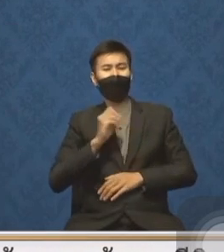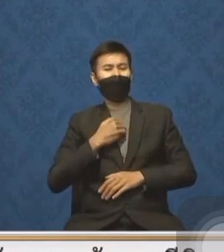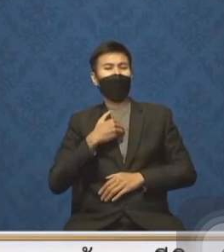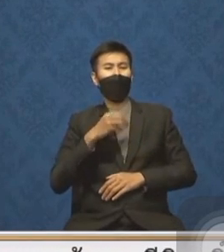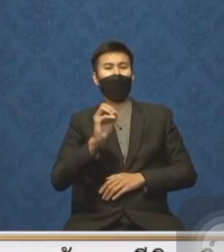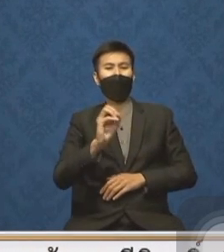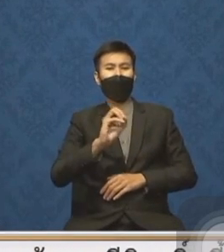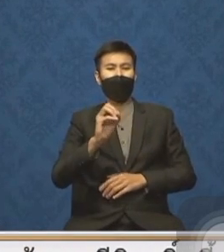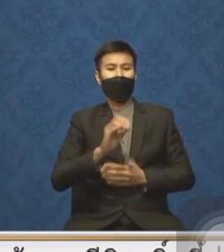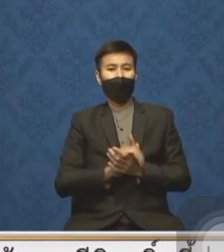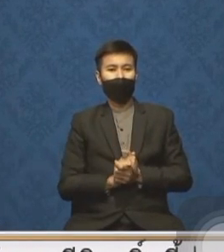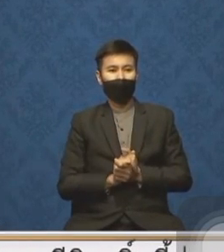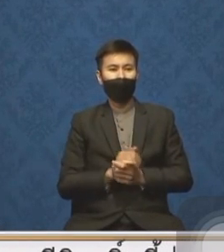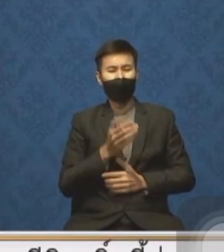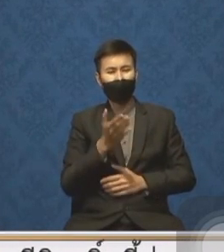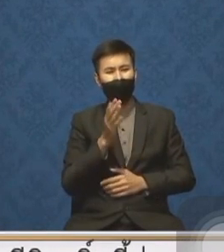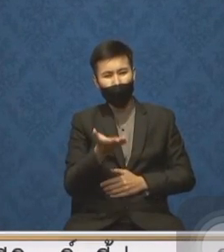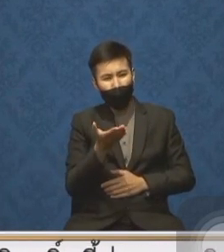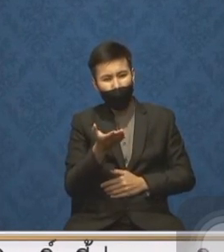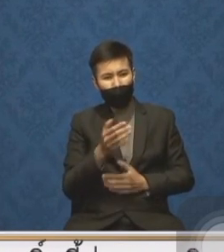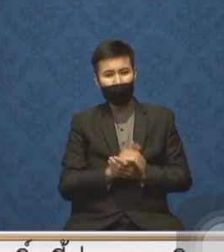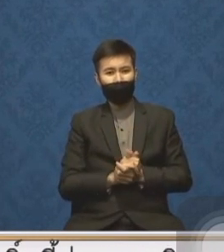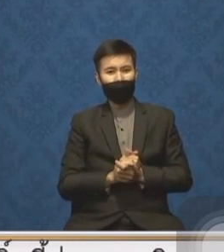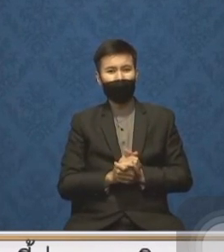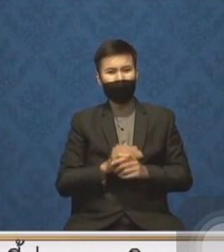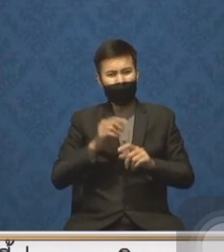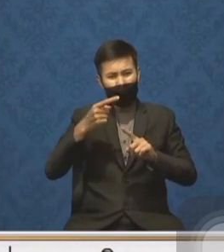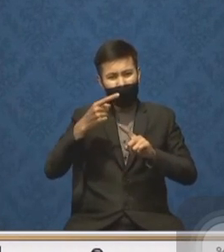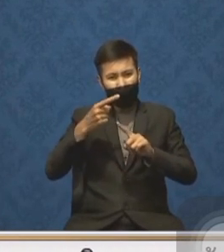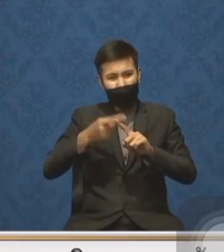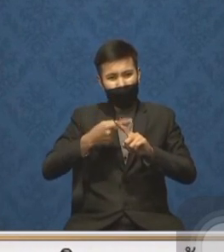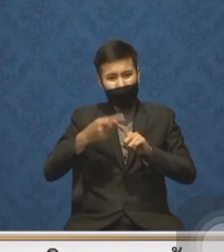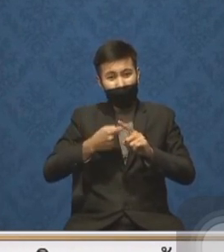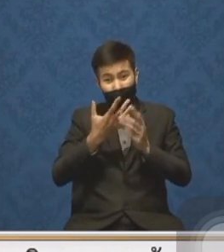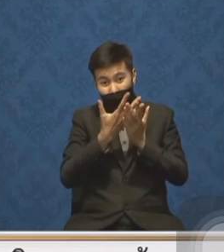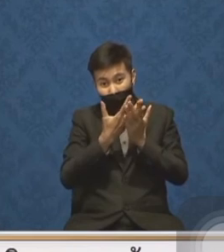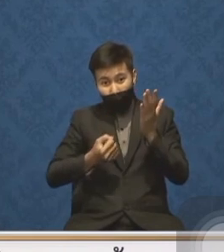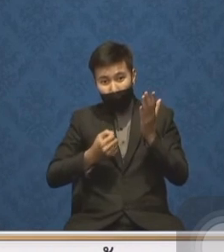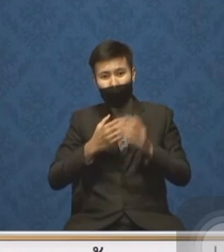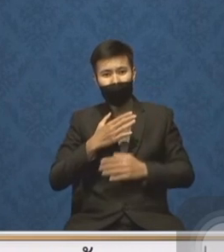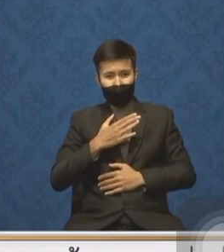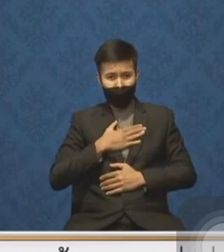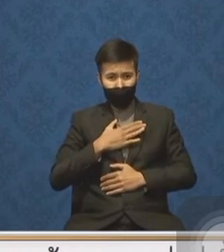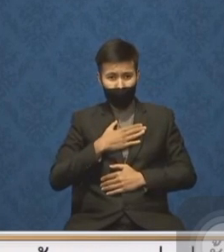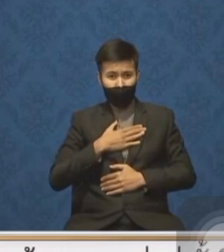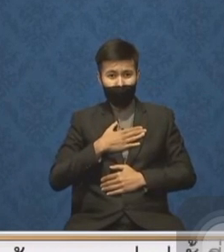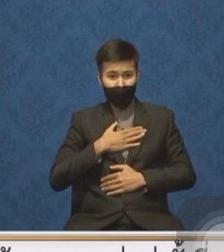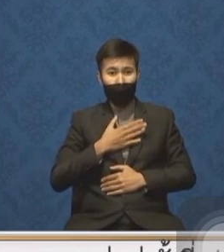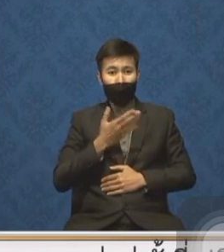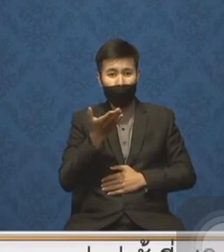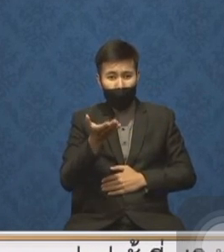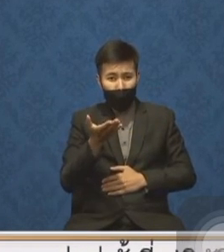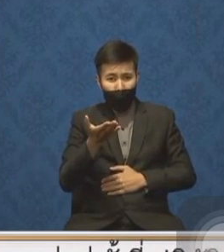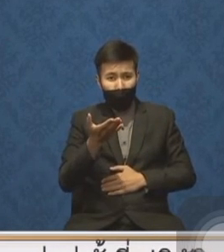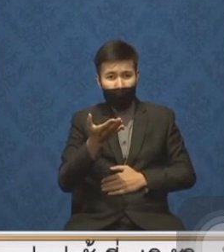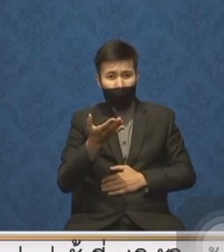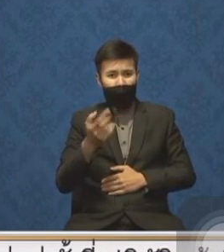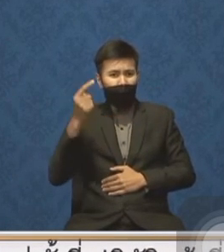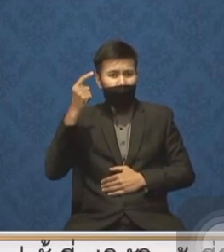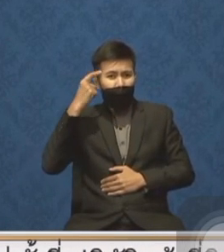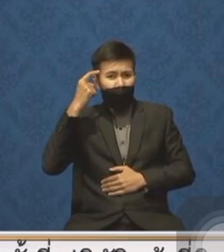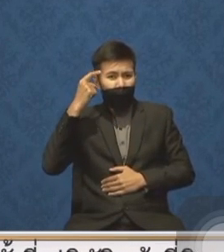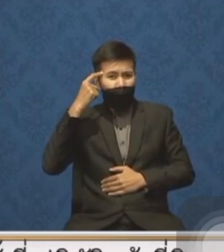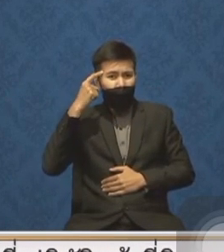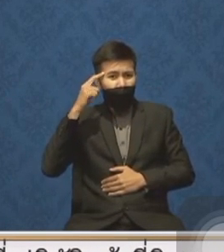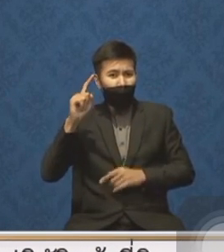มกราบขอร้องท่านนายกครับอีกไม่กี่เดือนที่เหลือเนี่ยผมขอนะครับขอให้ท่านได้ปรับทัศนคติ